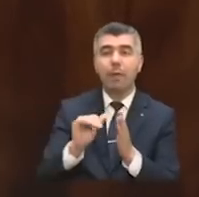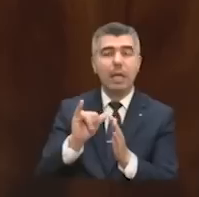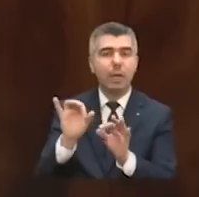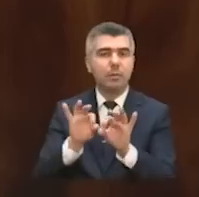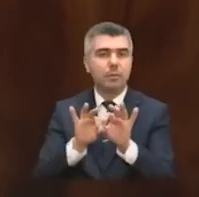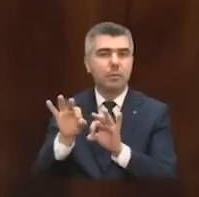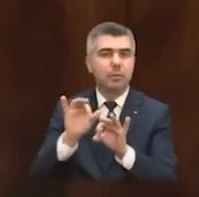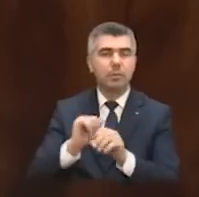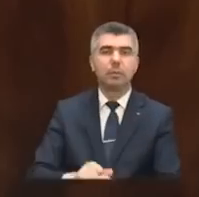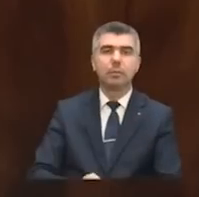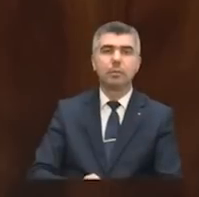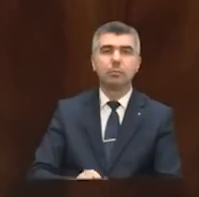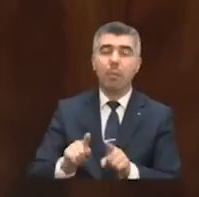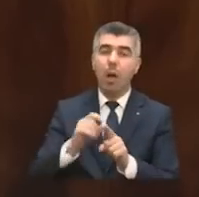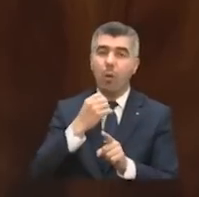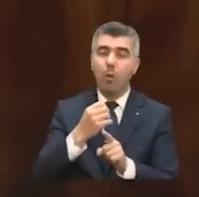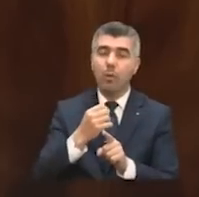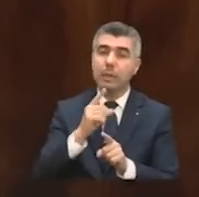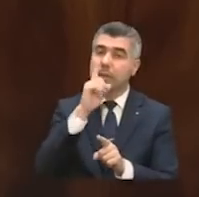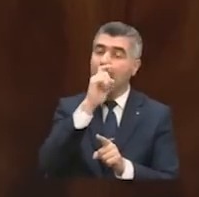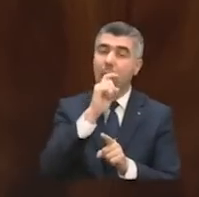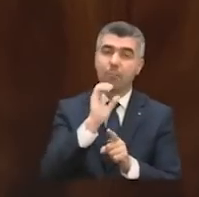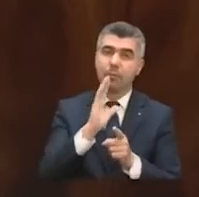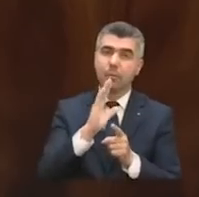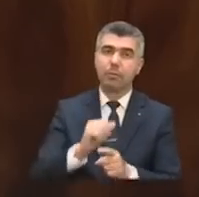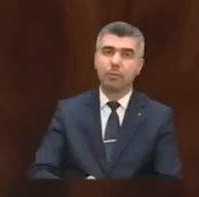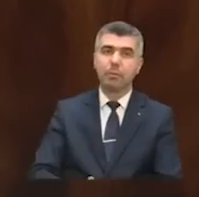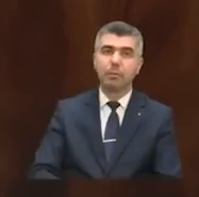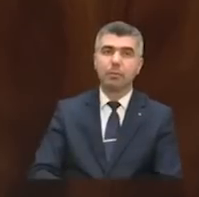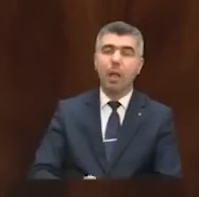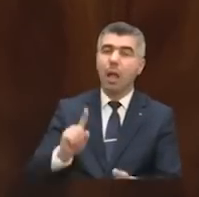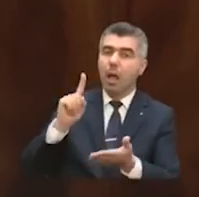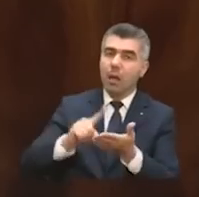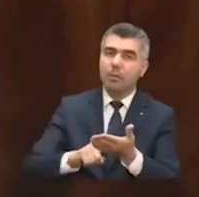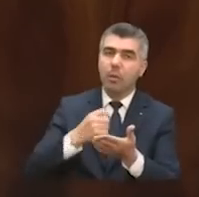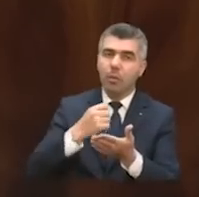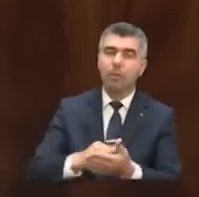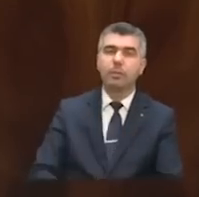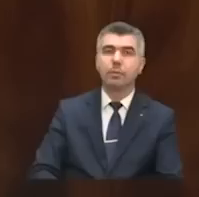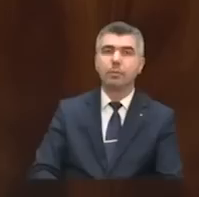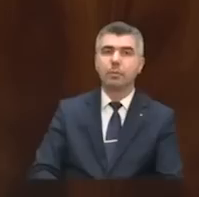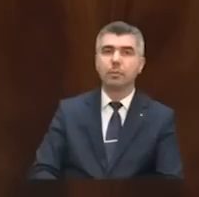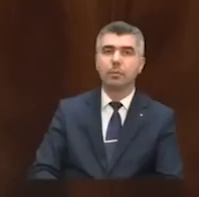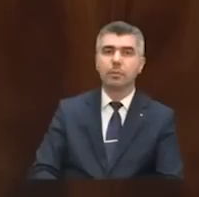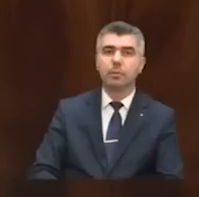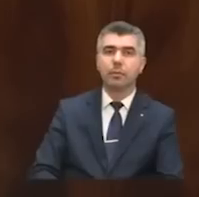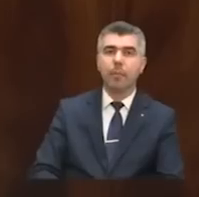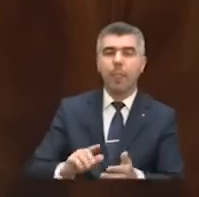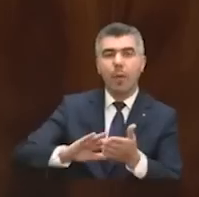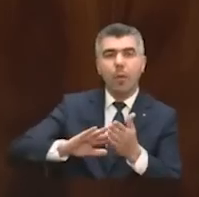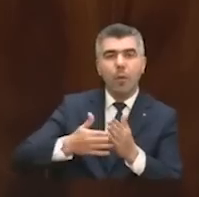أنا كنقول لهم باز، يعني لابد من إعادة النظر يعني في